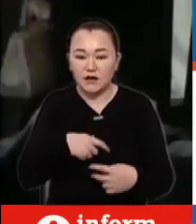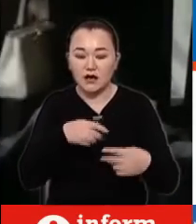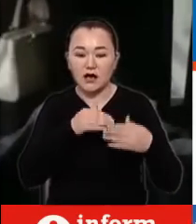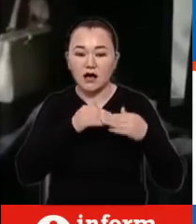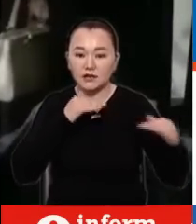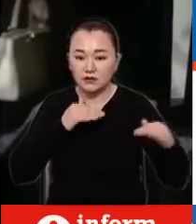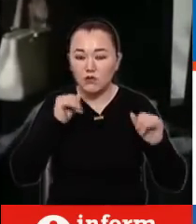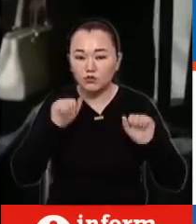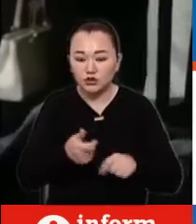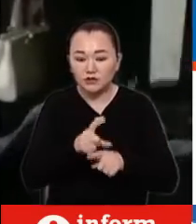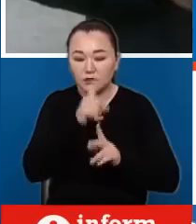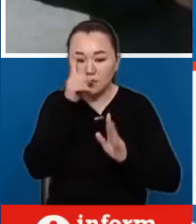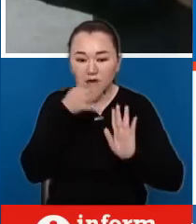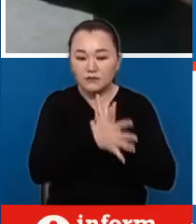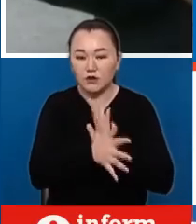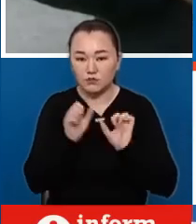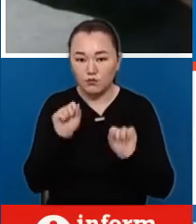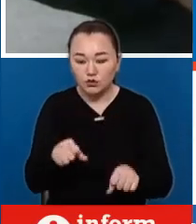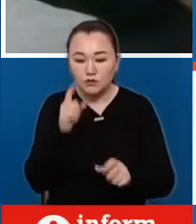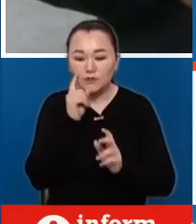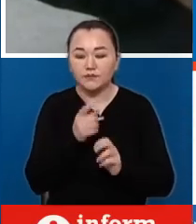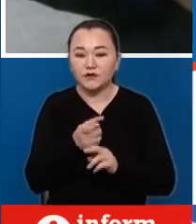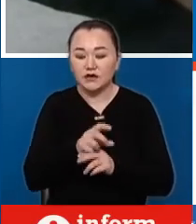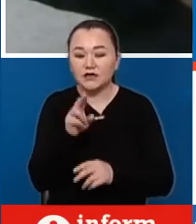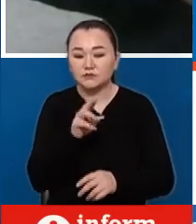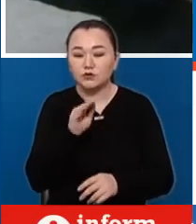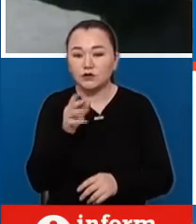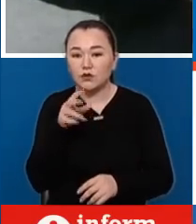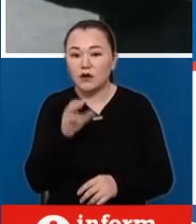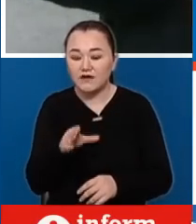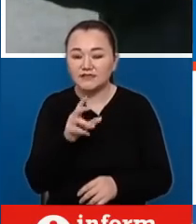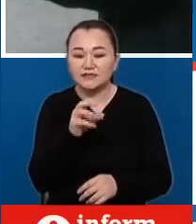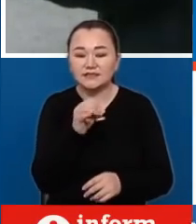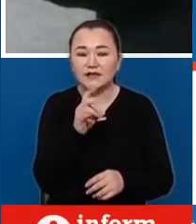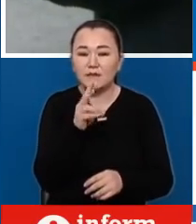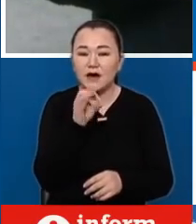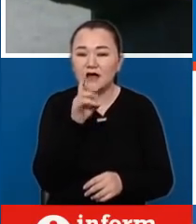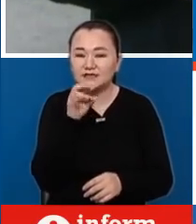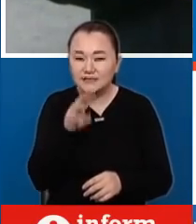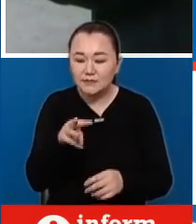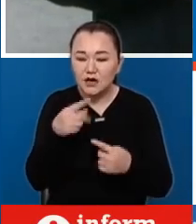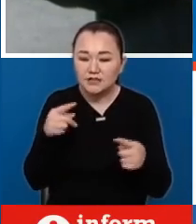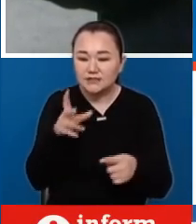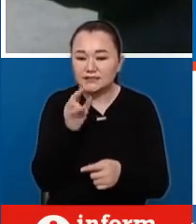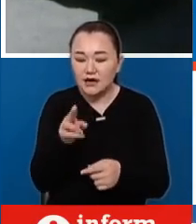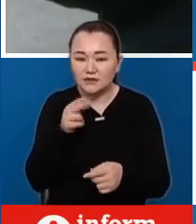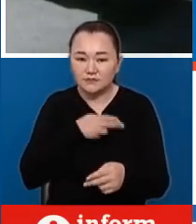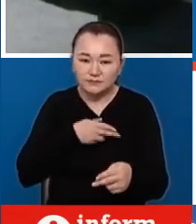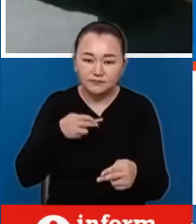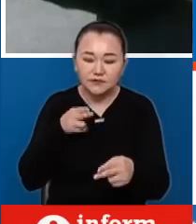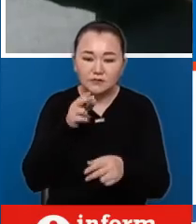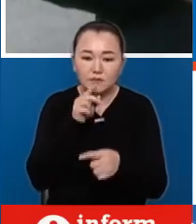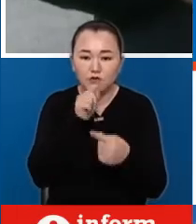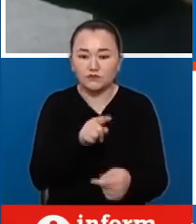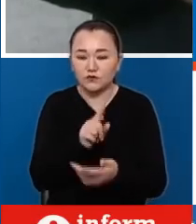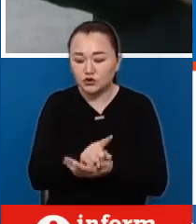қоясың, оны ұғасың, түсінесің. Сонда Қасым Жомарт Тоқаев сепаратизмнің кез келген белгілеріне қарсы тұруымыз қажет деп отыр, өйткені